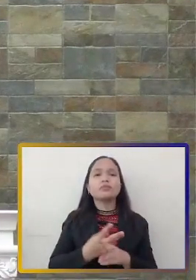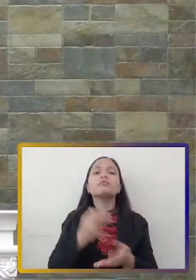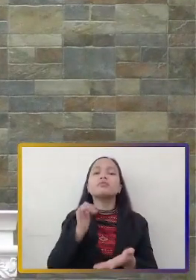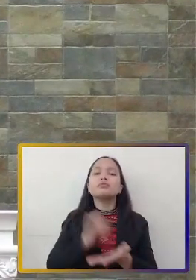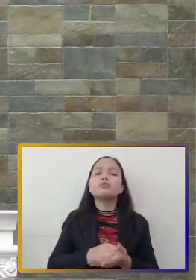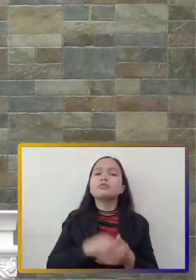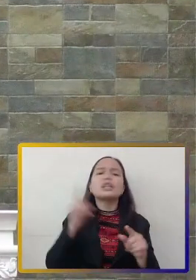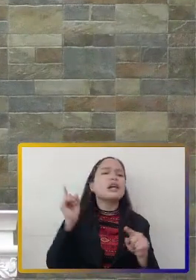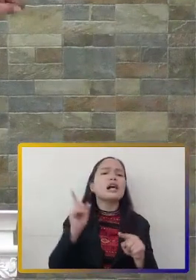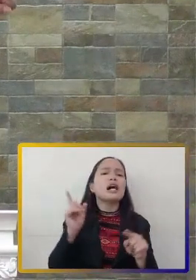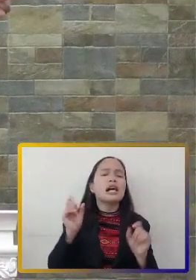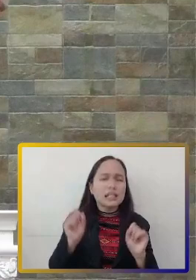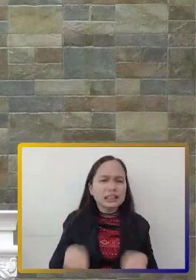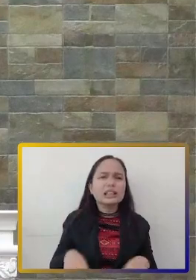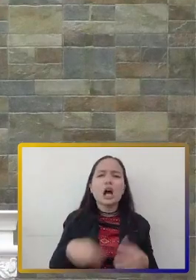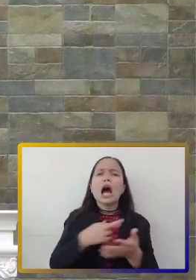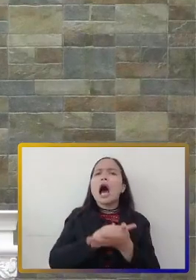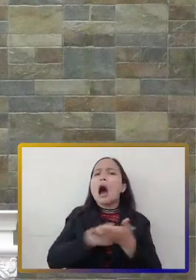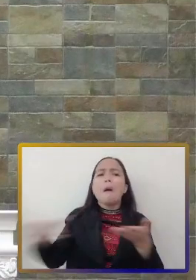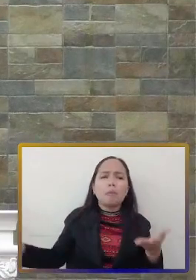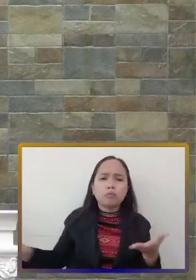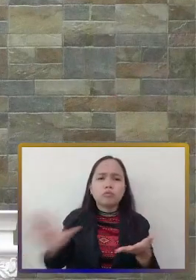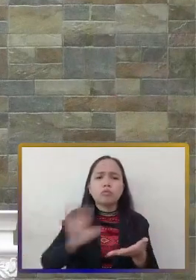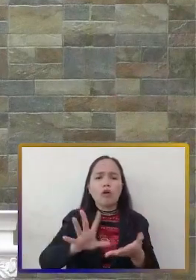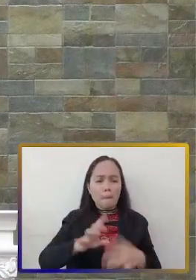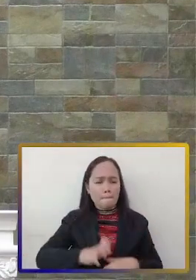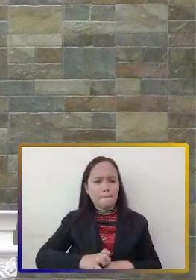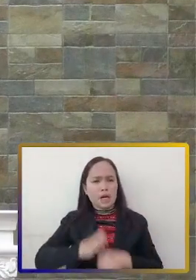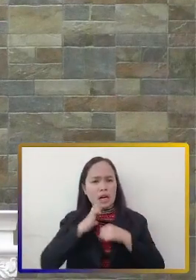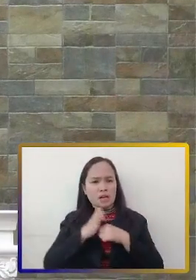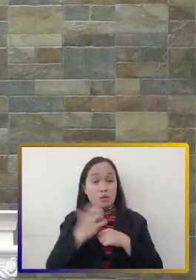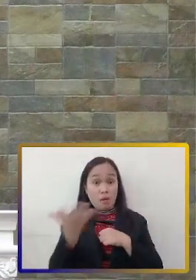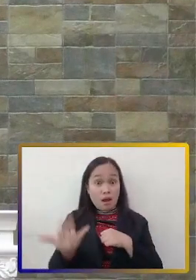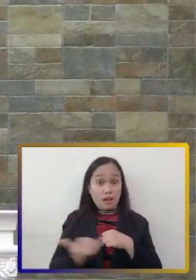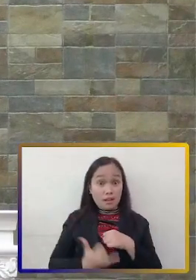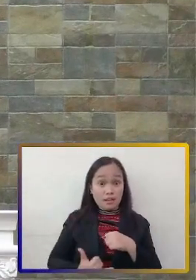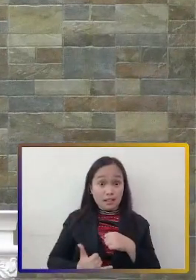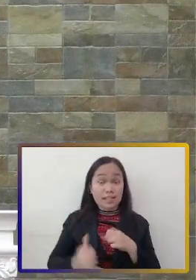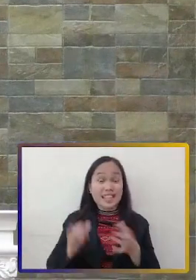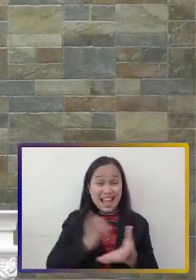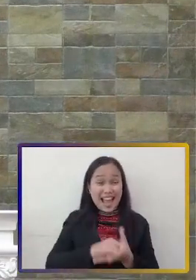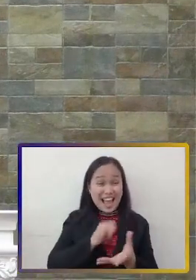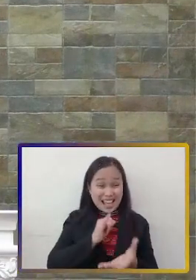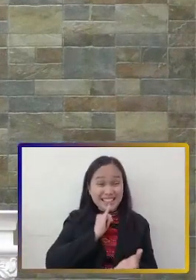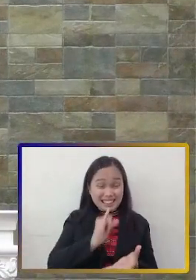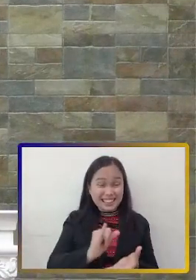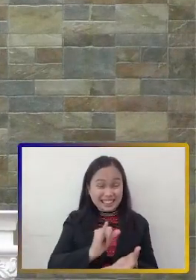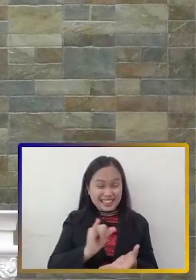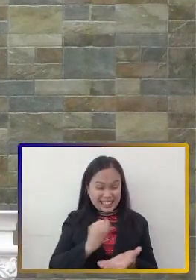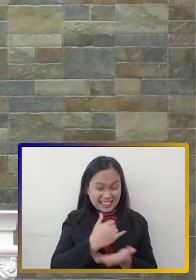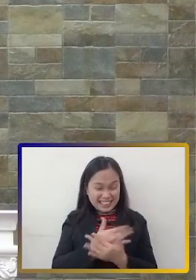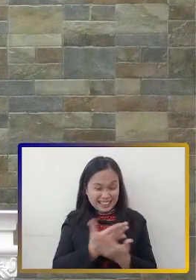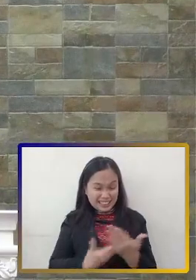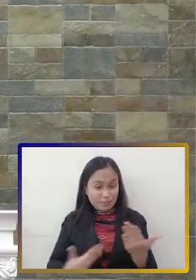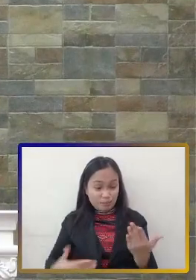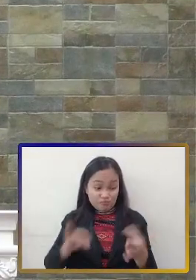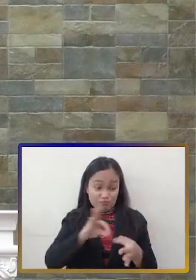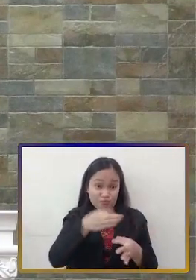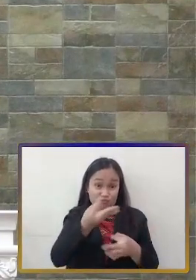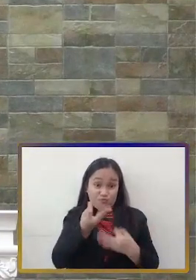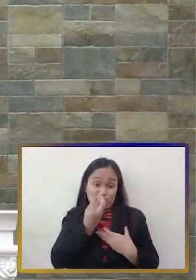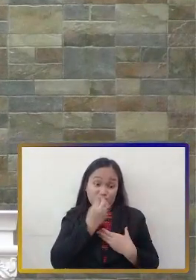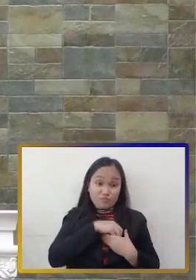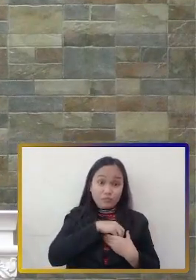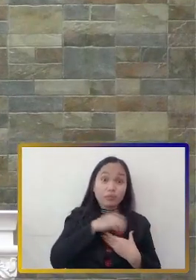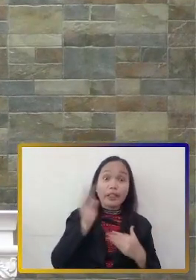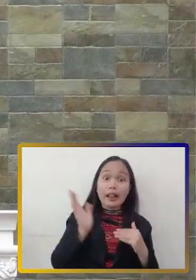put away pride from you. Why? Because it is something spiritual and not carnal.